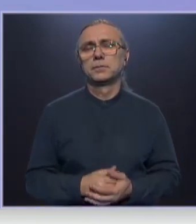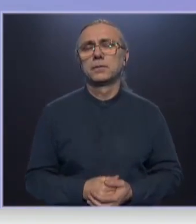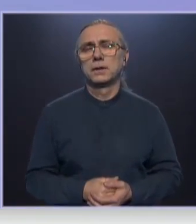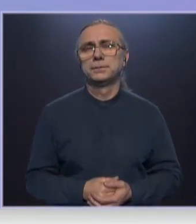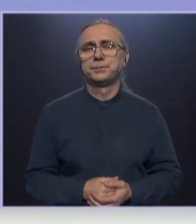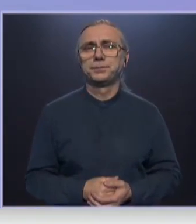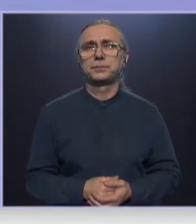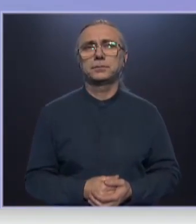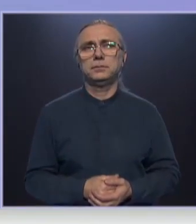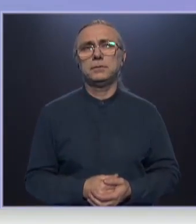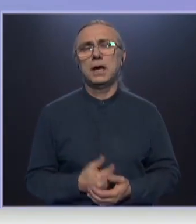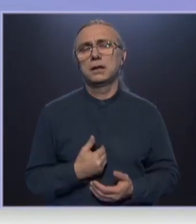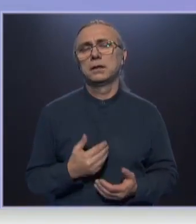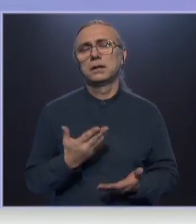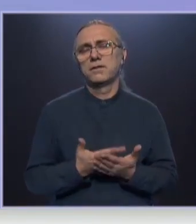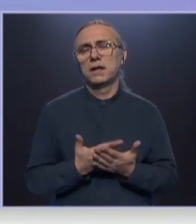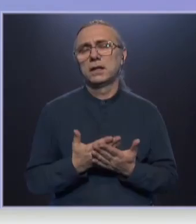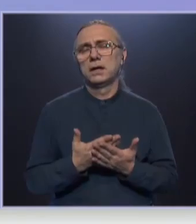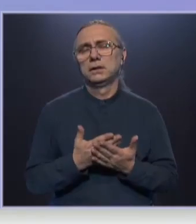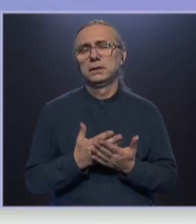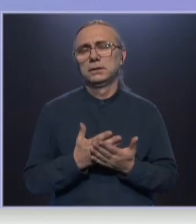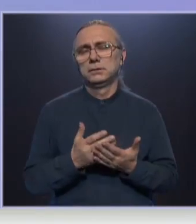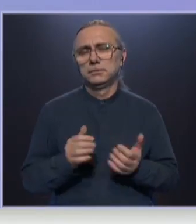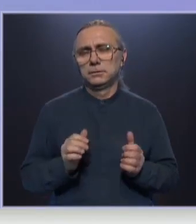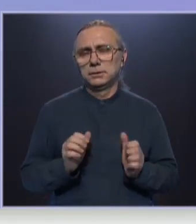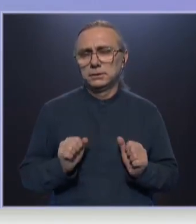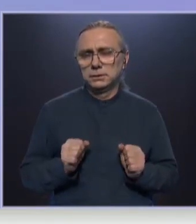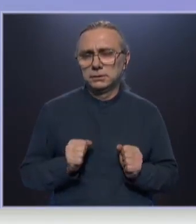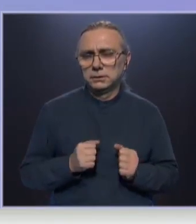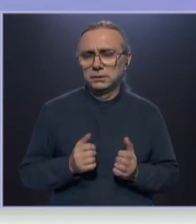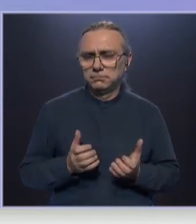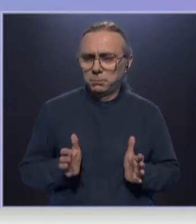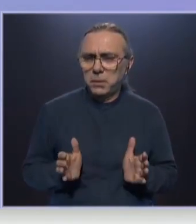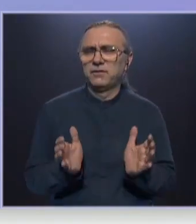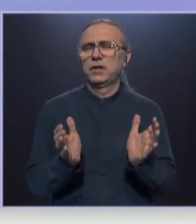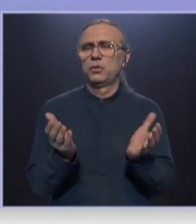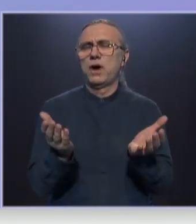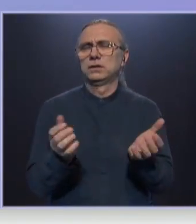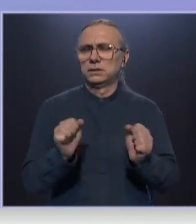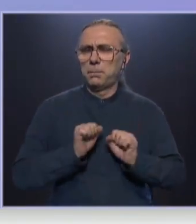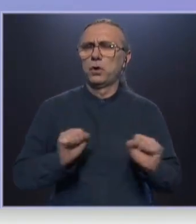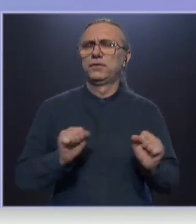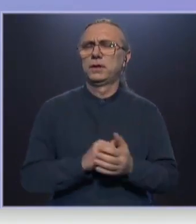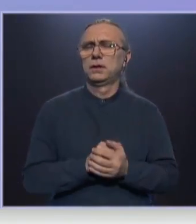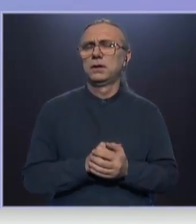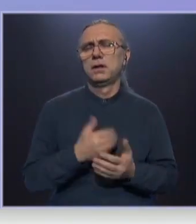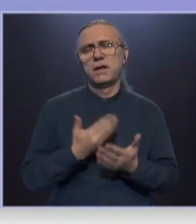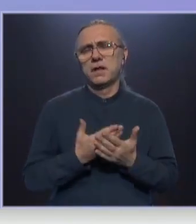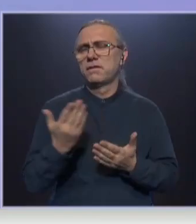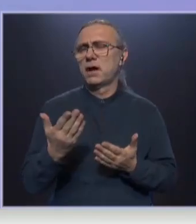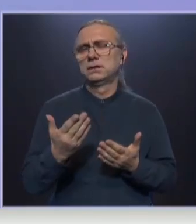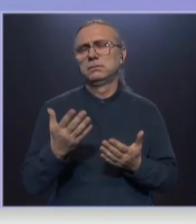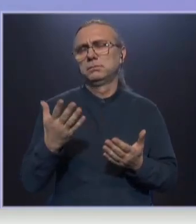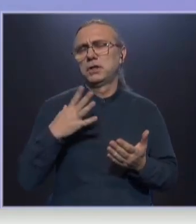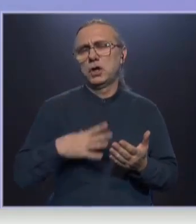подвиг. Именно на тот подвиг, что вам придется с ним расстаться. Вы ему предложили. Он у